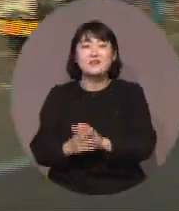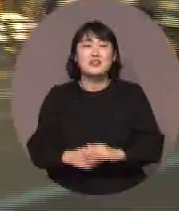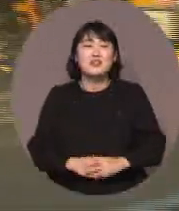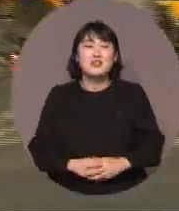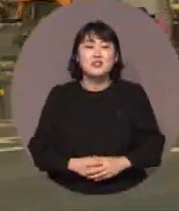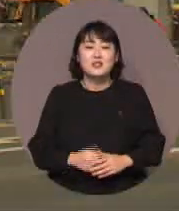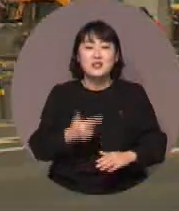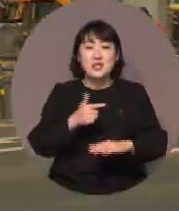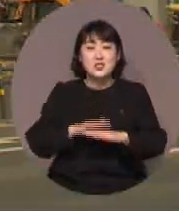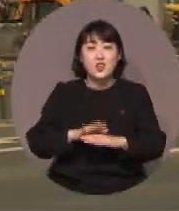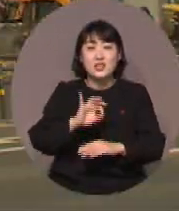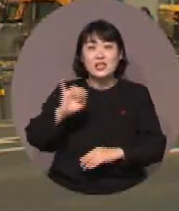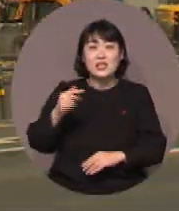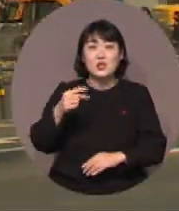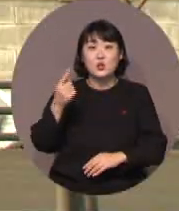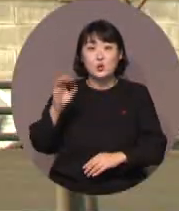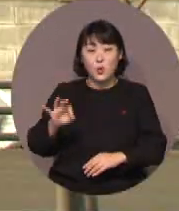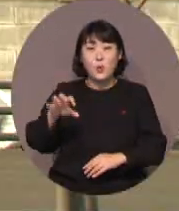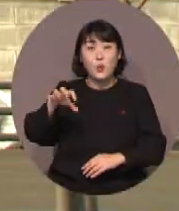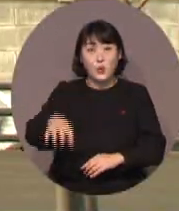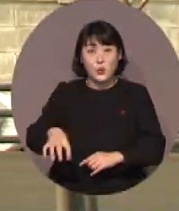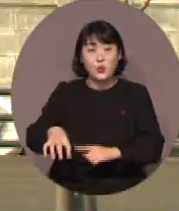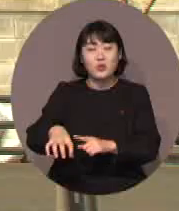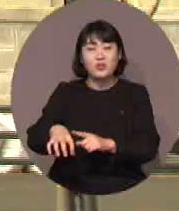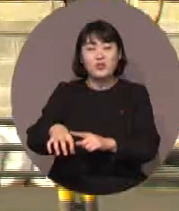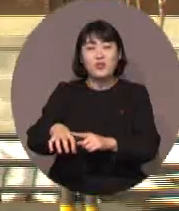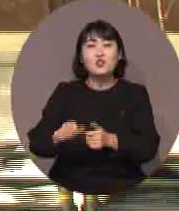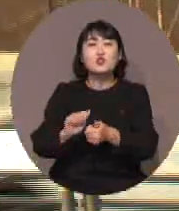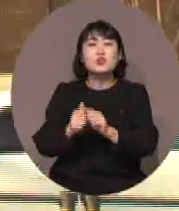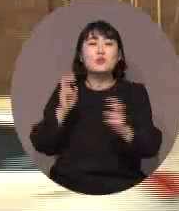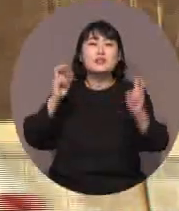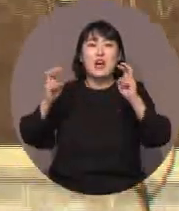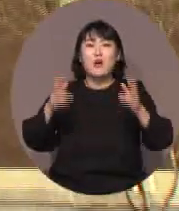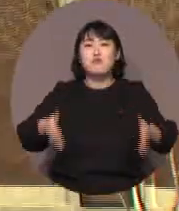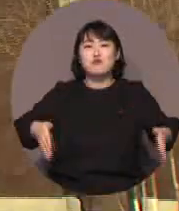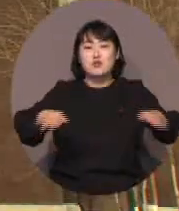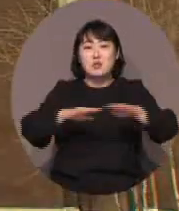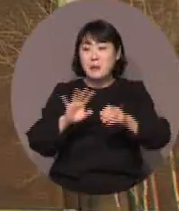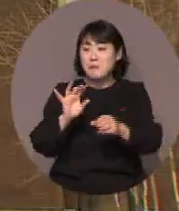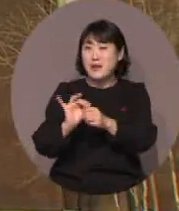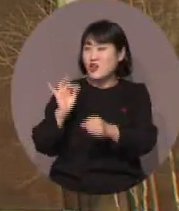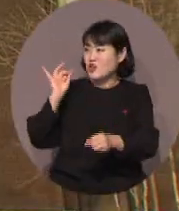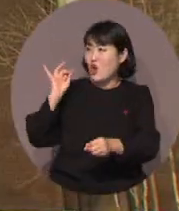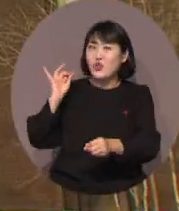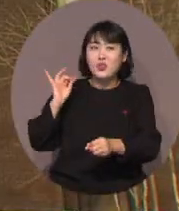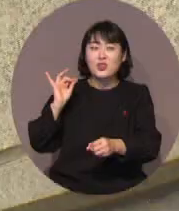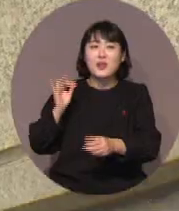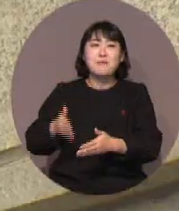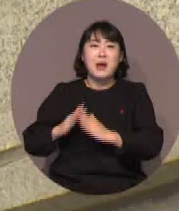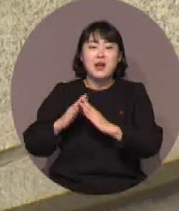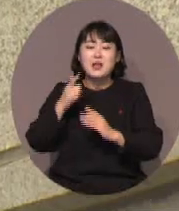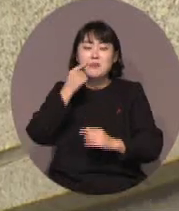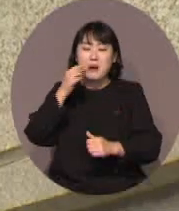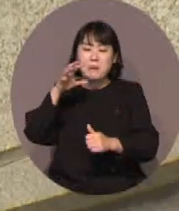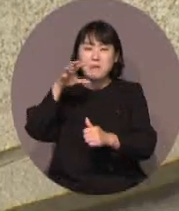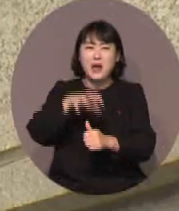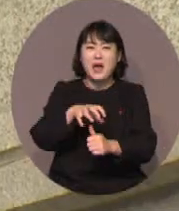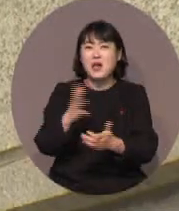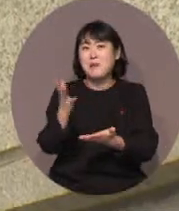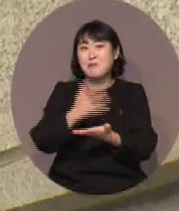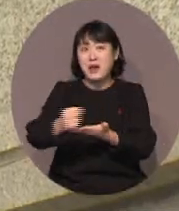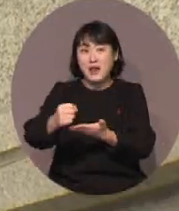대전 인동에 자리 잡은 동양척식 주식회사 건물입니다. 100년 전에 세워져 일제강점기 수탈의